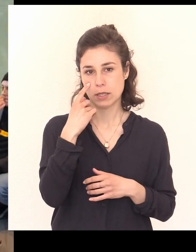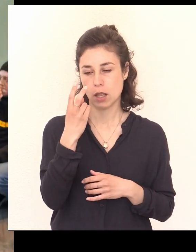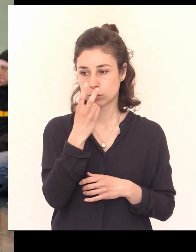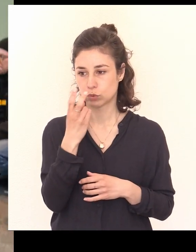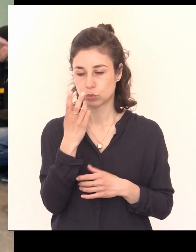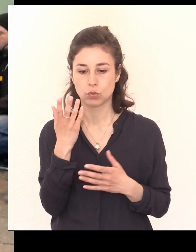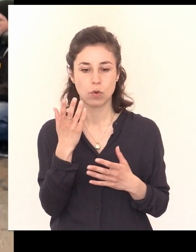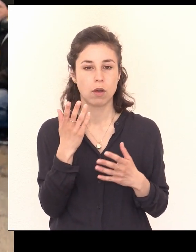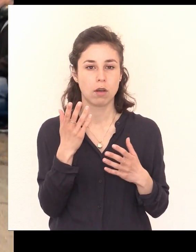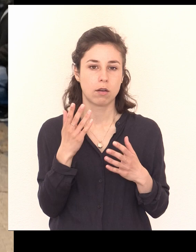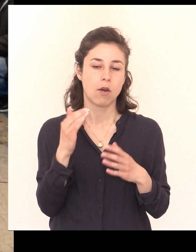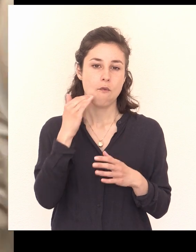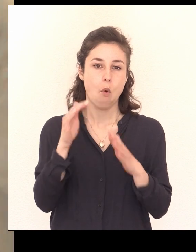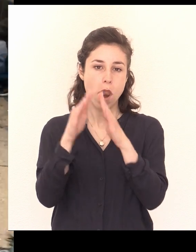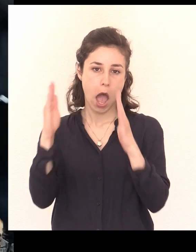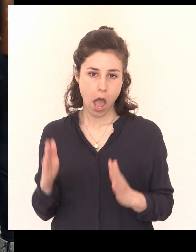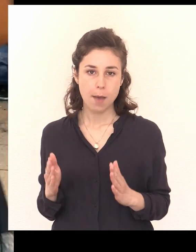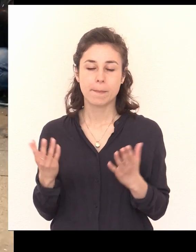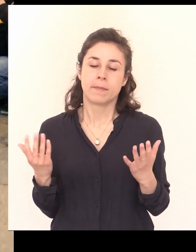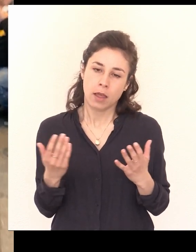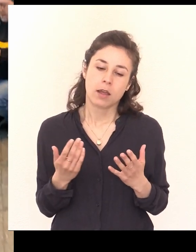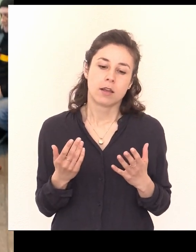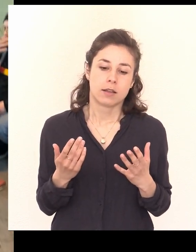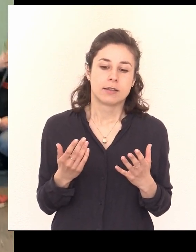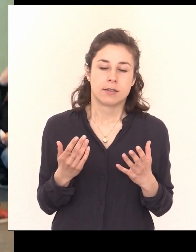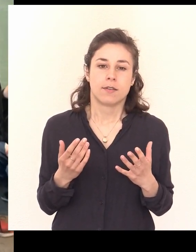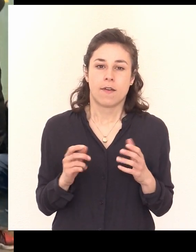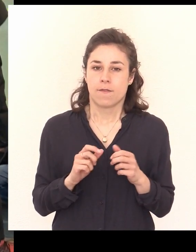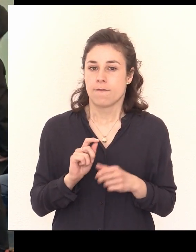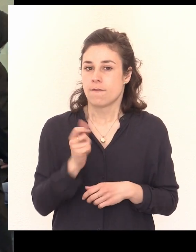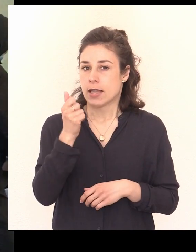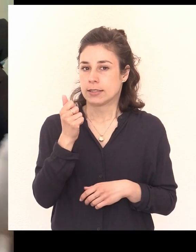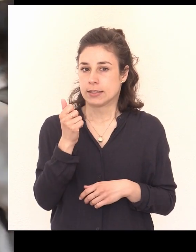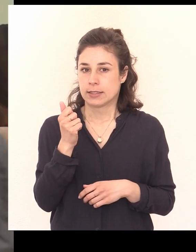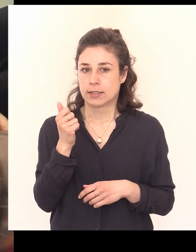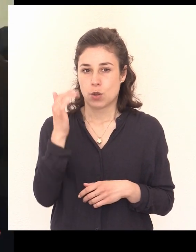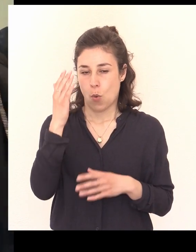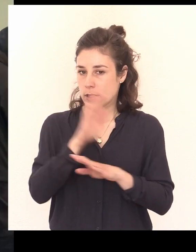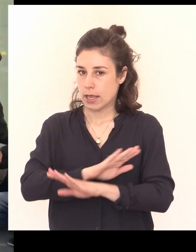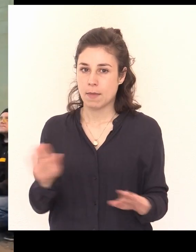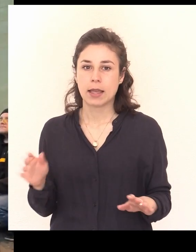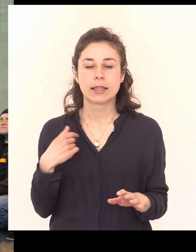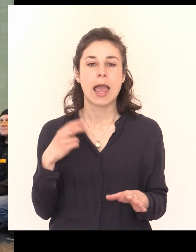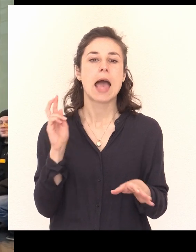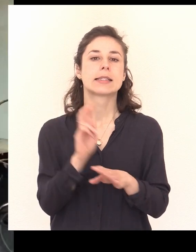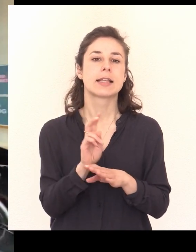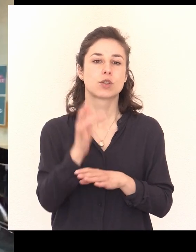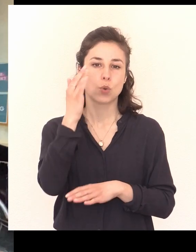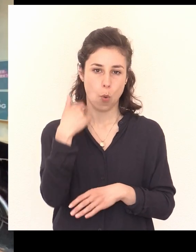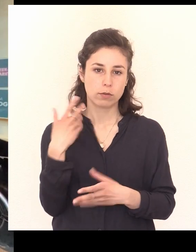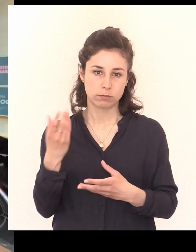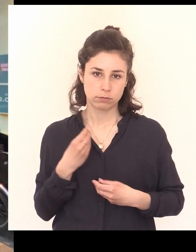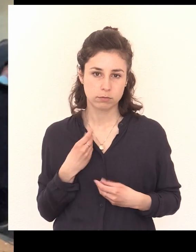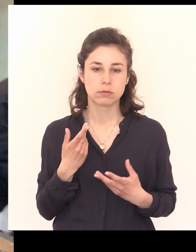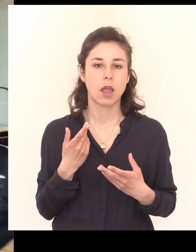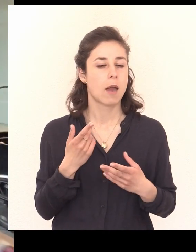ein Übernehmenswohnheim, aber ansonsten bin ich praktisch clean, weil ich in der Substitution bin. Finger